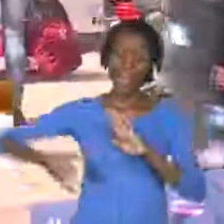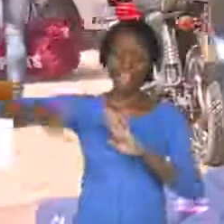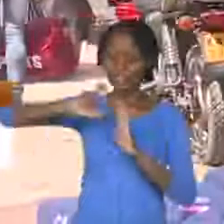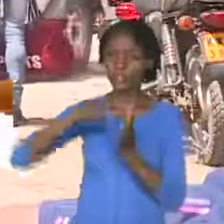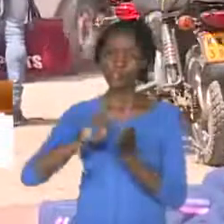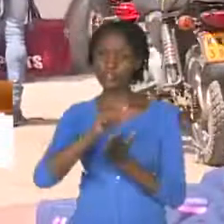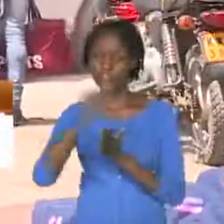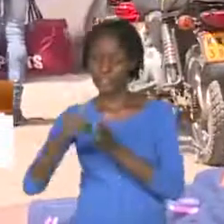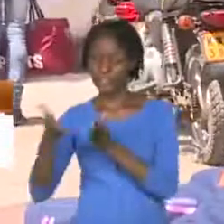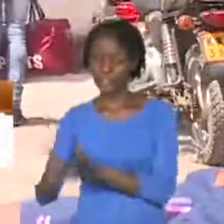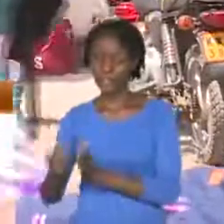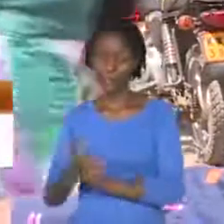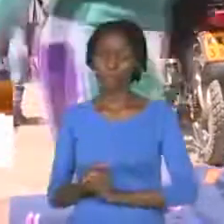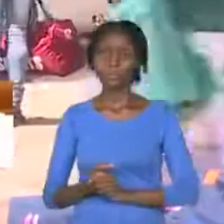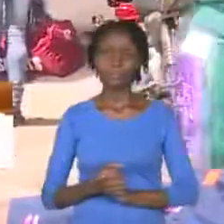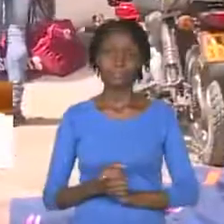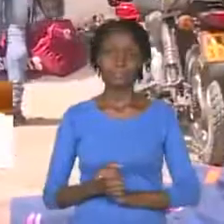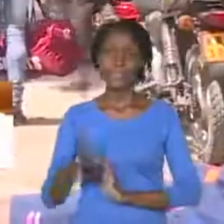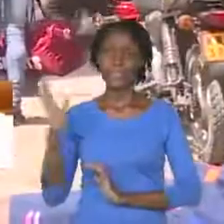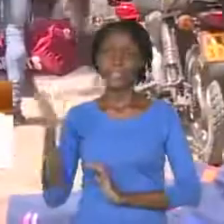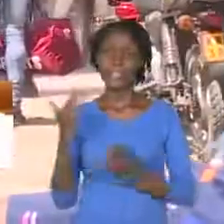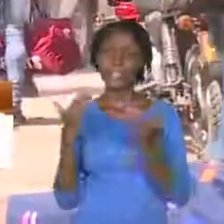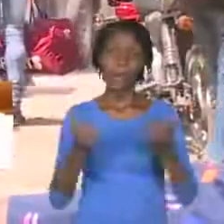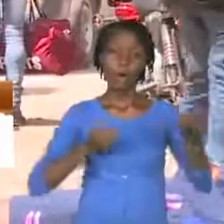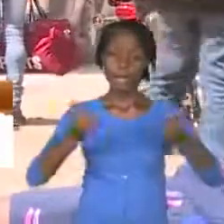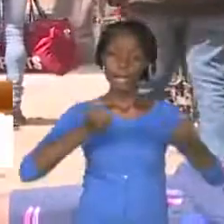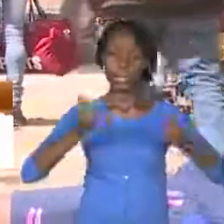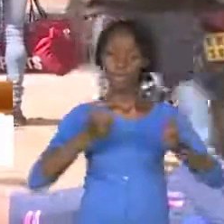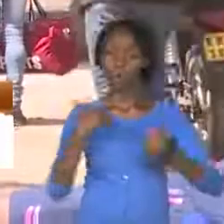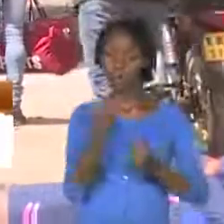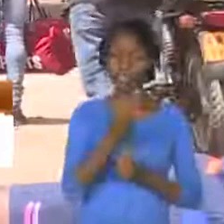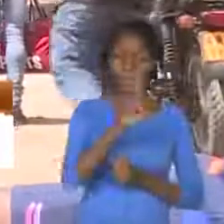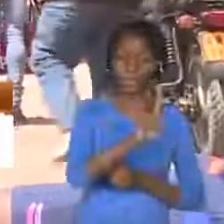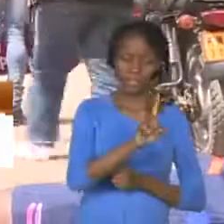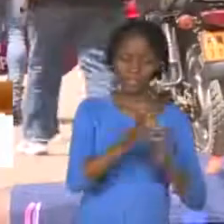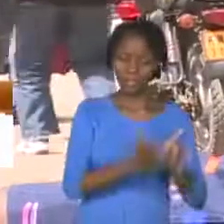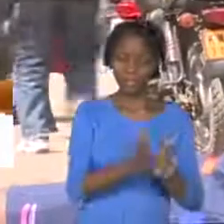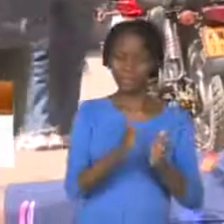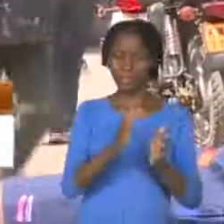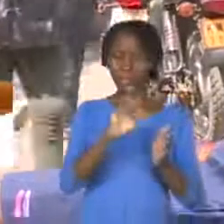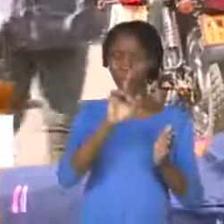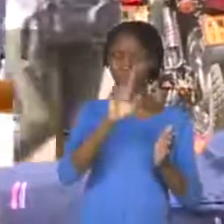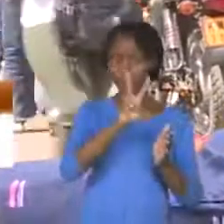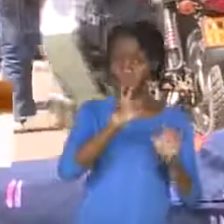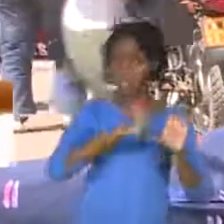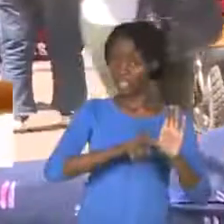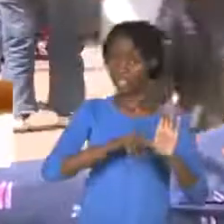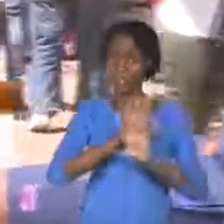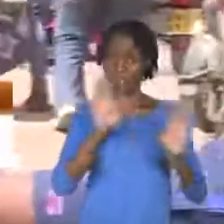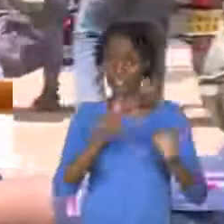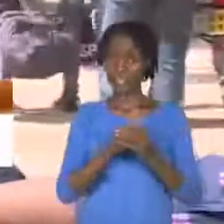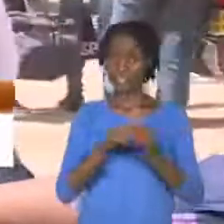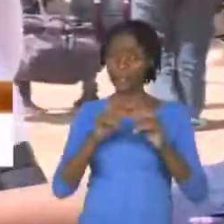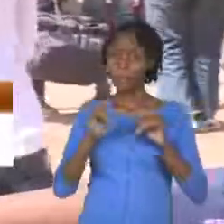imepanda kwa sababu wanabeba mtu mmoja mmoja. Unaona? Wanabeba mtu mmoja mmoja. Hao watu wa gari wanachaja